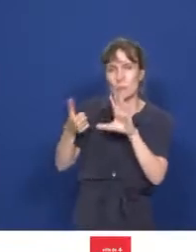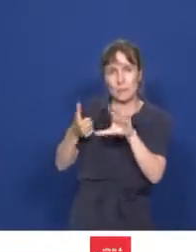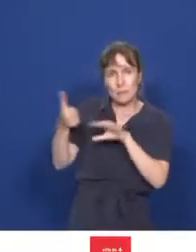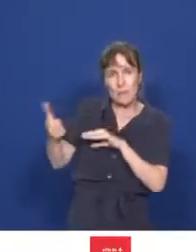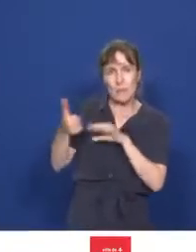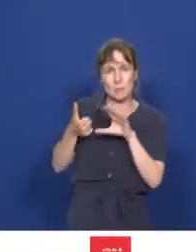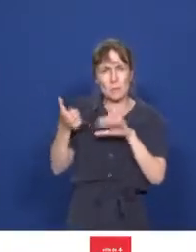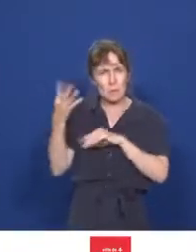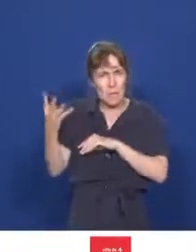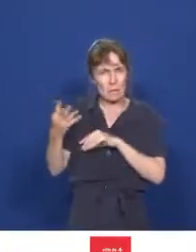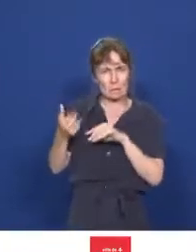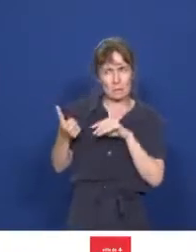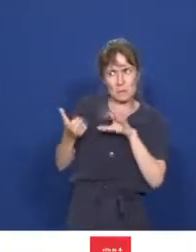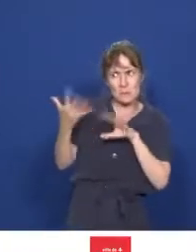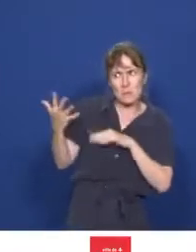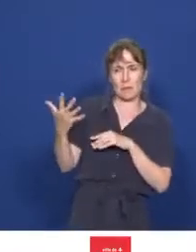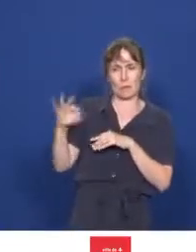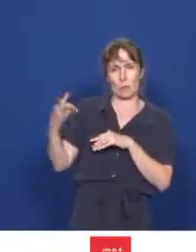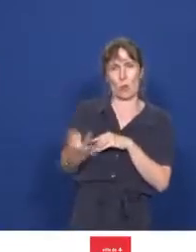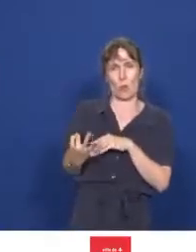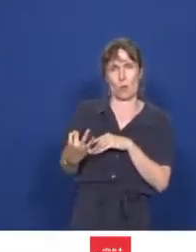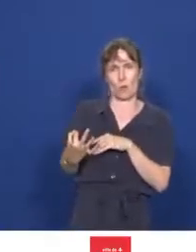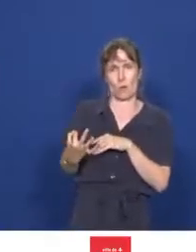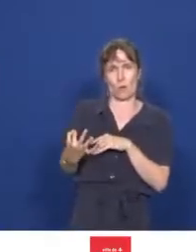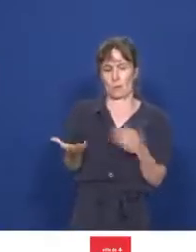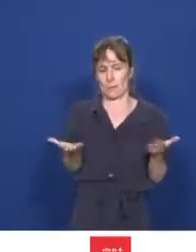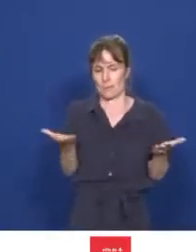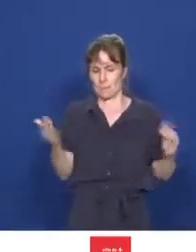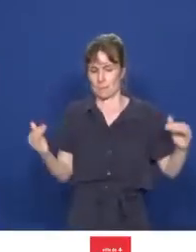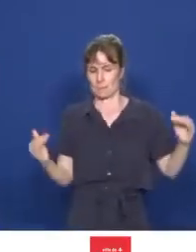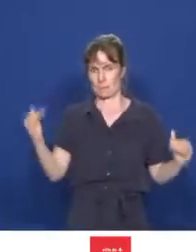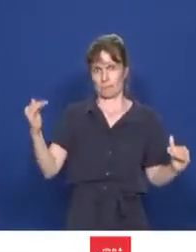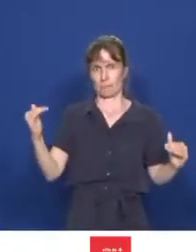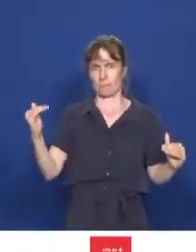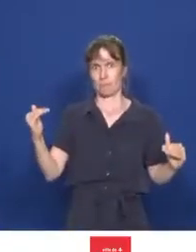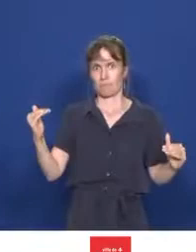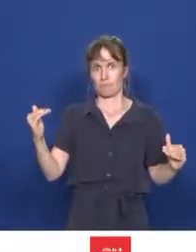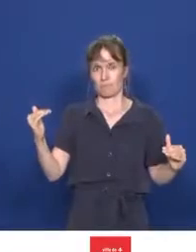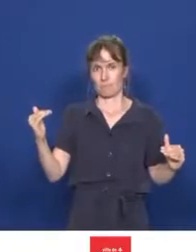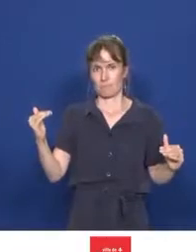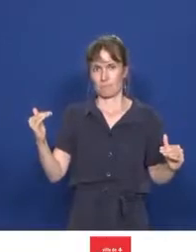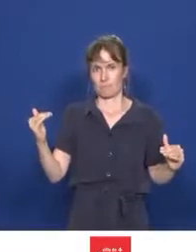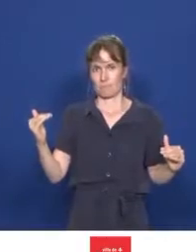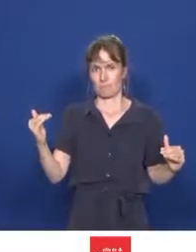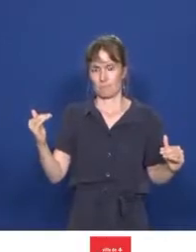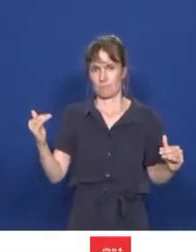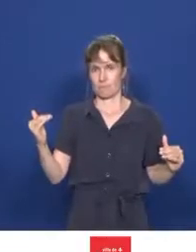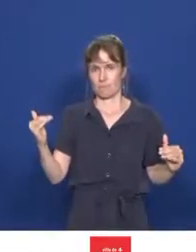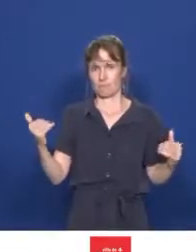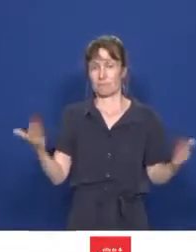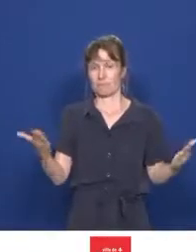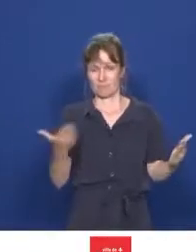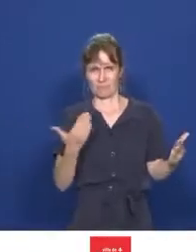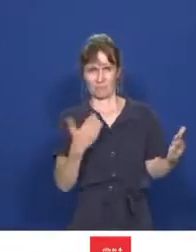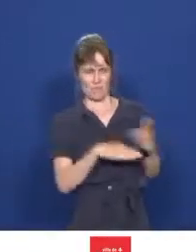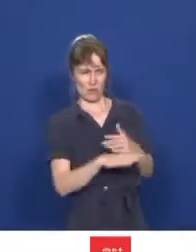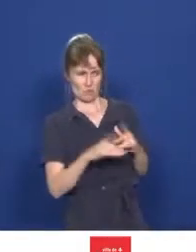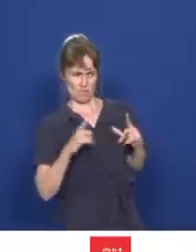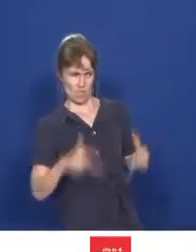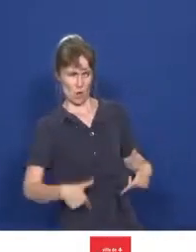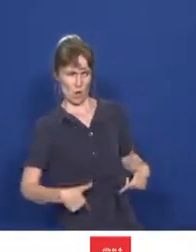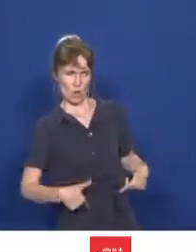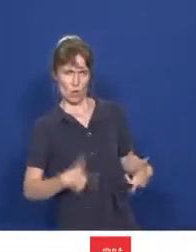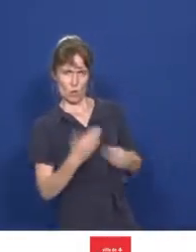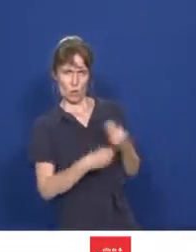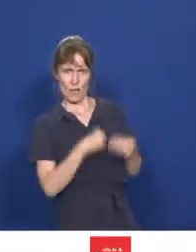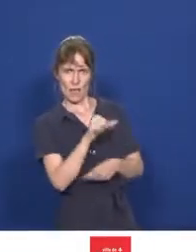crèches. Sauf à penser que les volumes sont très faibles, globalement, dans les écoles et les